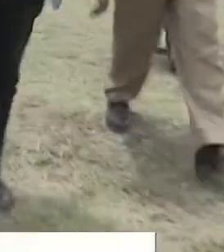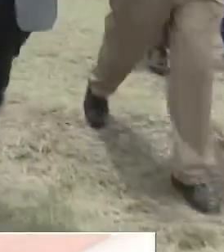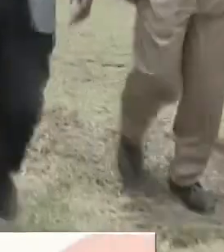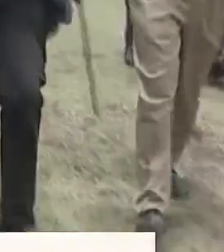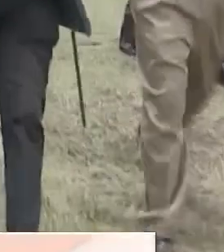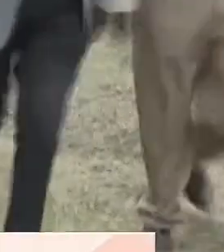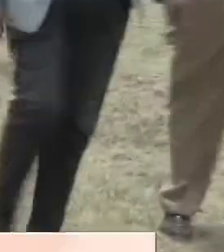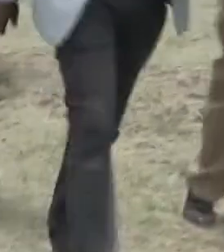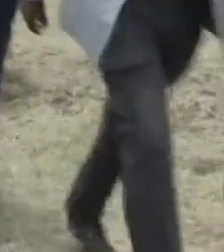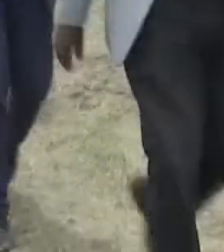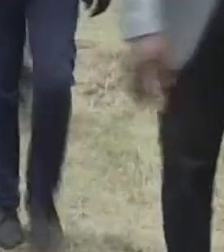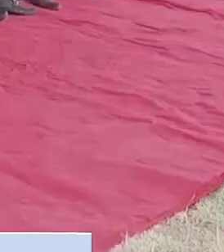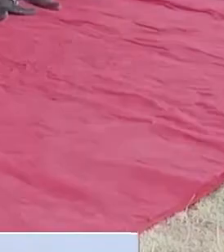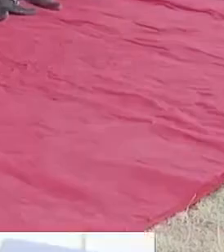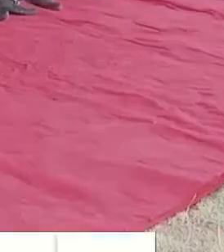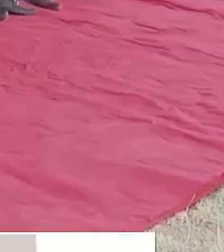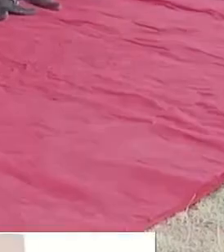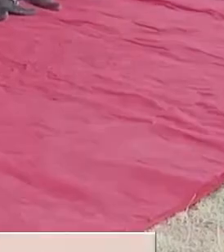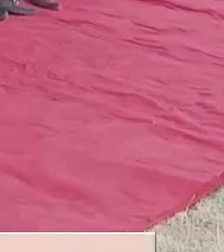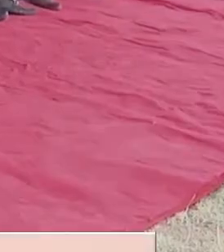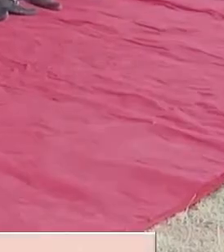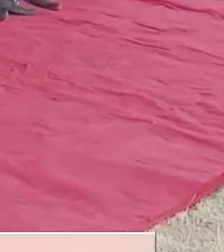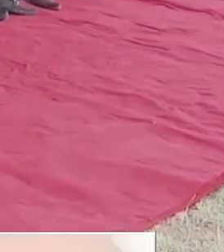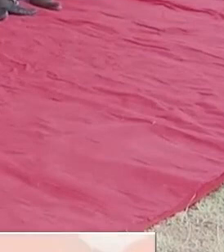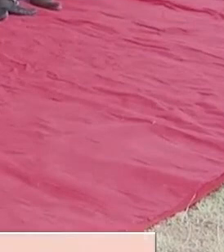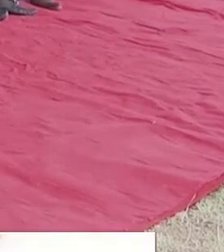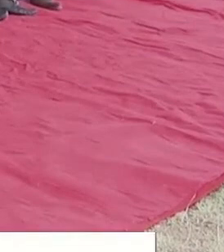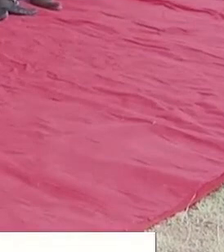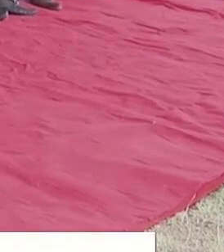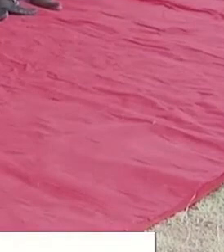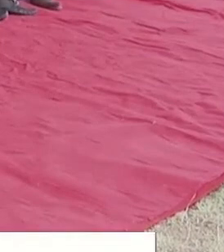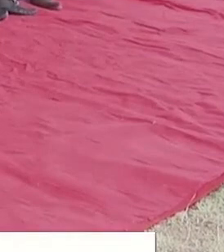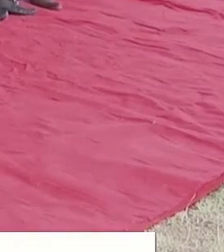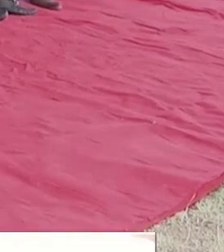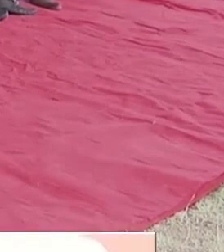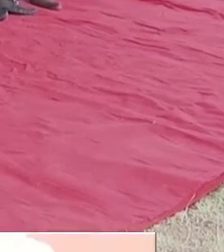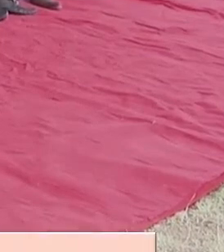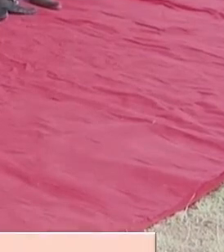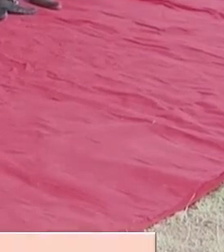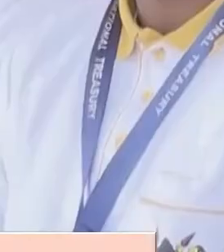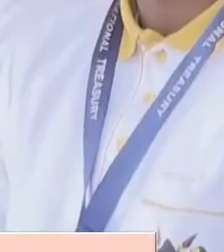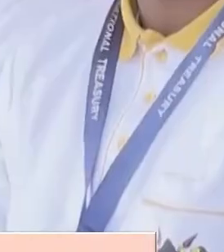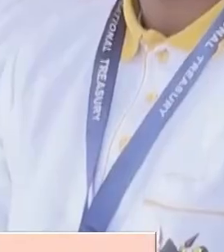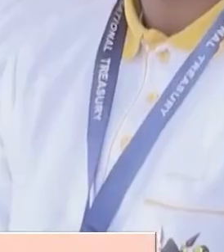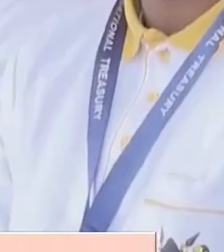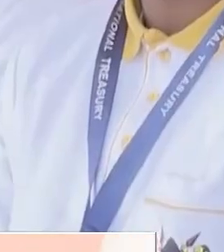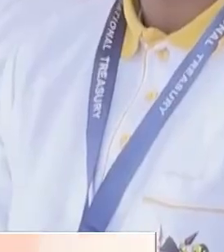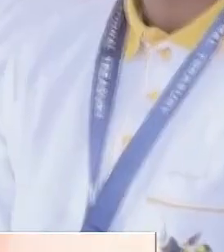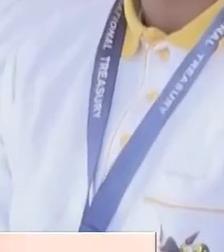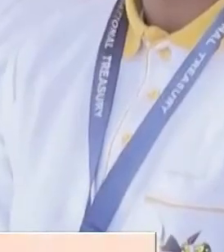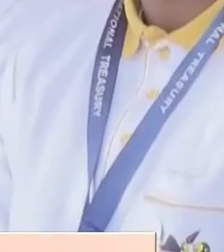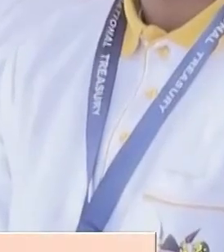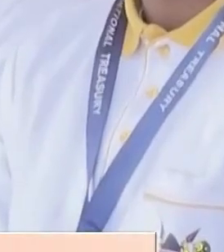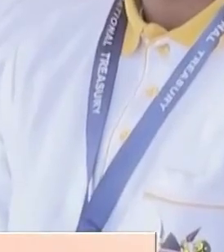zilizosalia ambazo zinafaa kuhamishwa kwa kaunti baada ya kushauriana Na mawaziri Na makatibu wakuu katiba ya